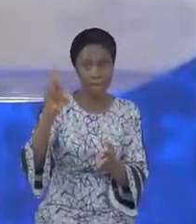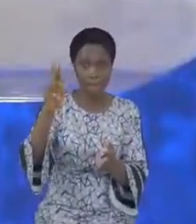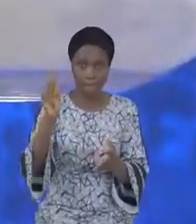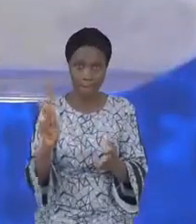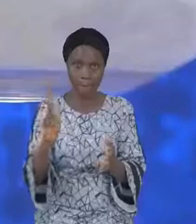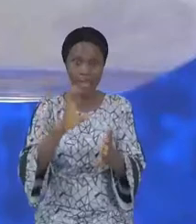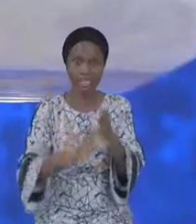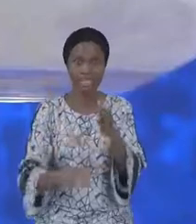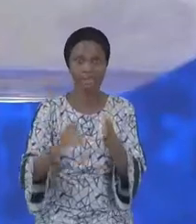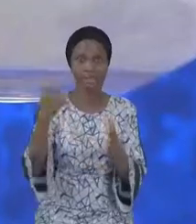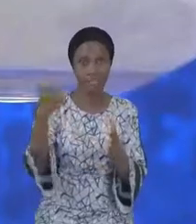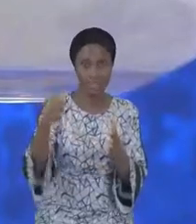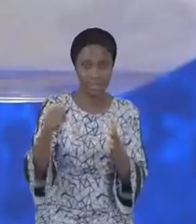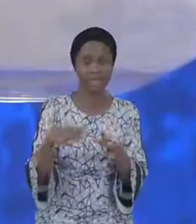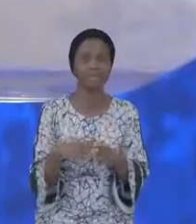chapitre 10,